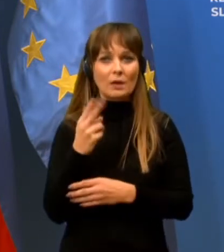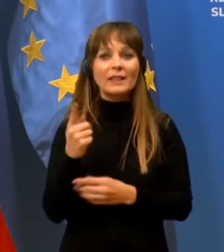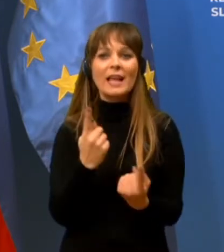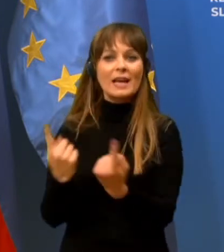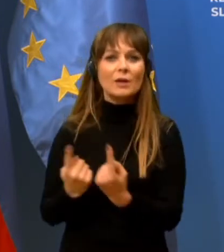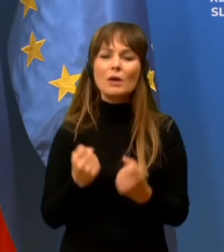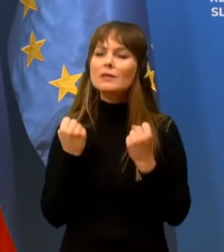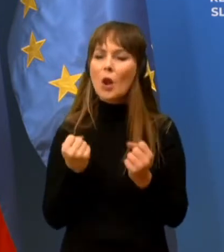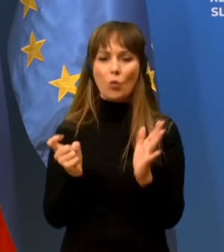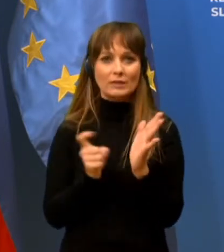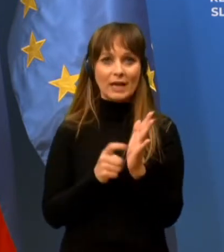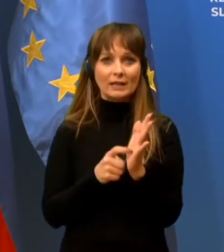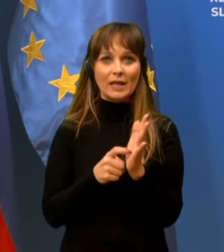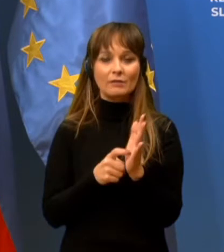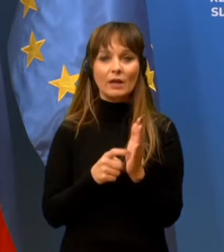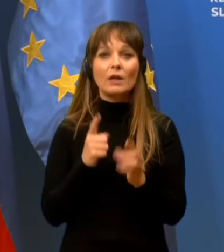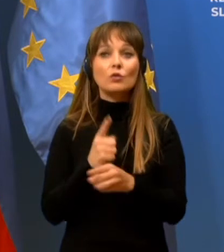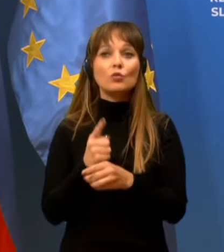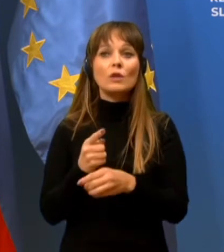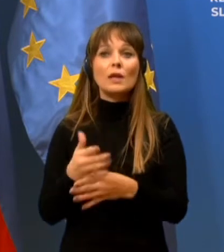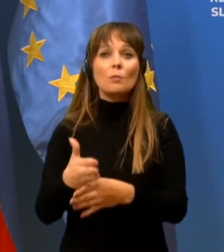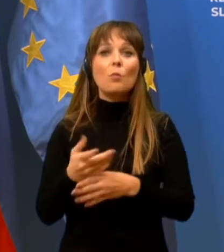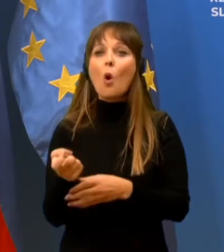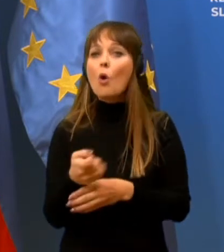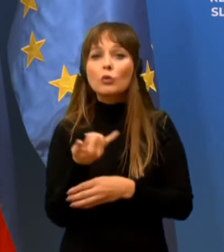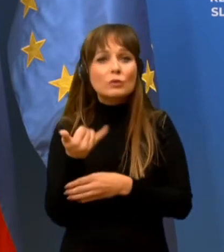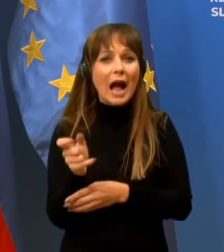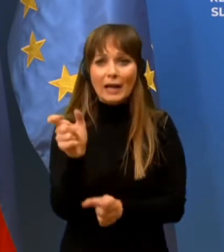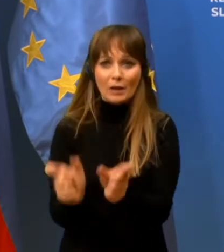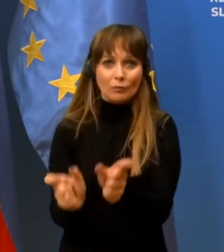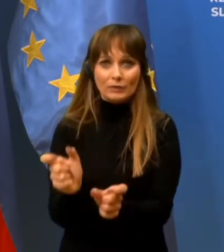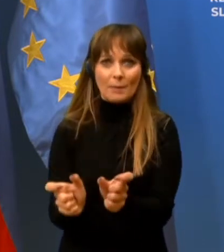razmere zelo zahtevne in terjajo pomoč vseh, prav vsakega od nas.